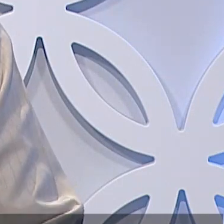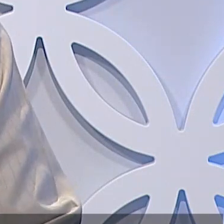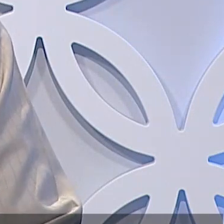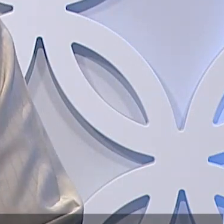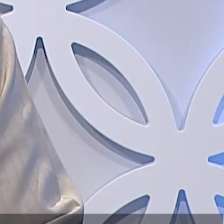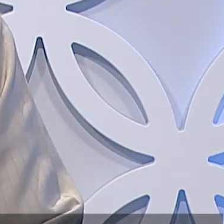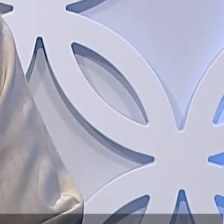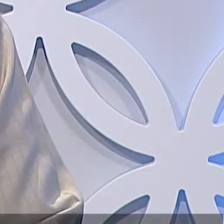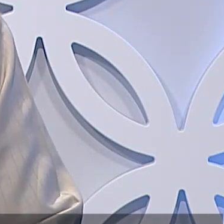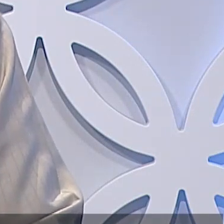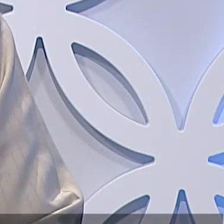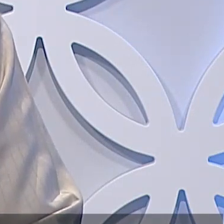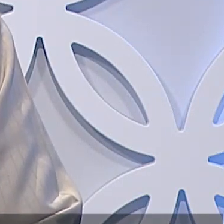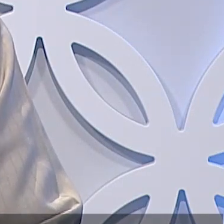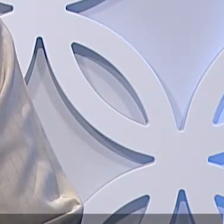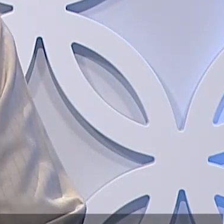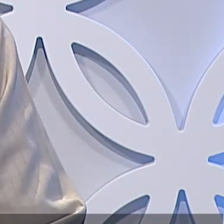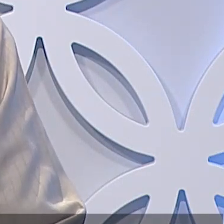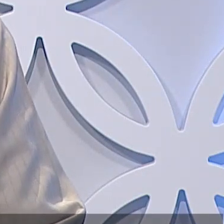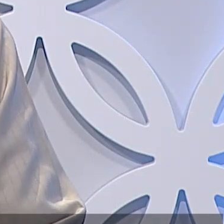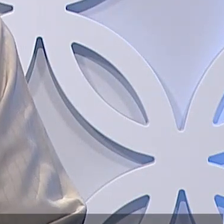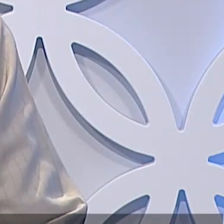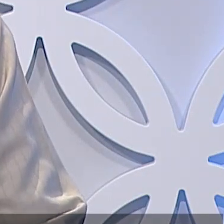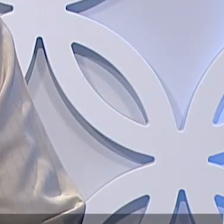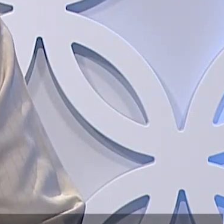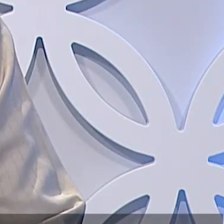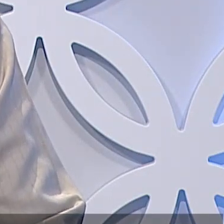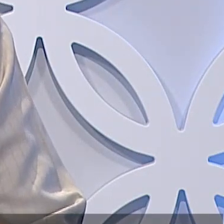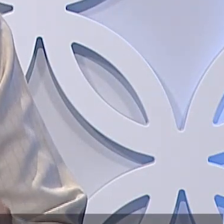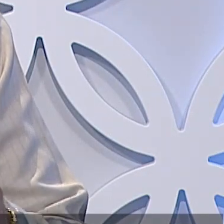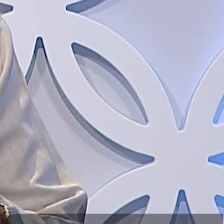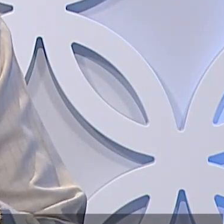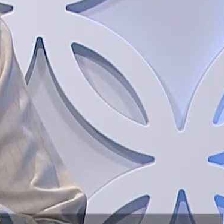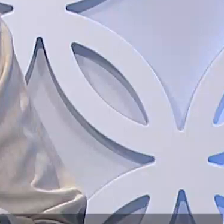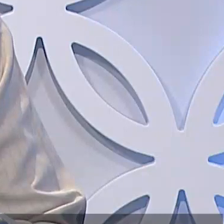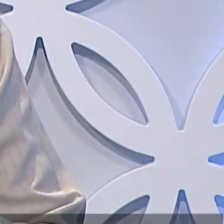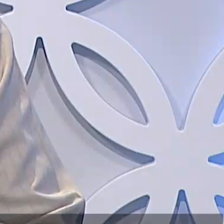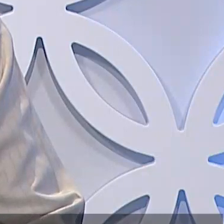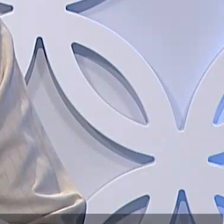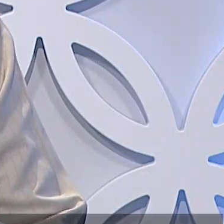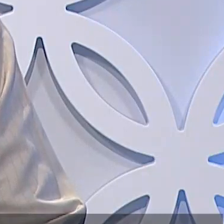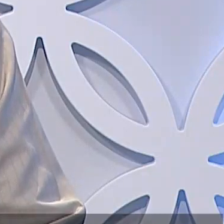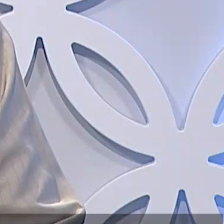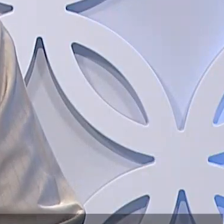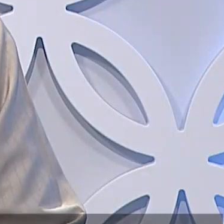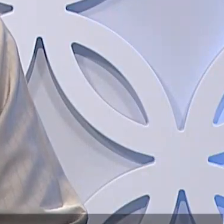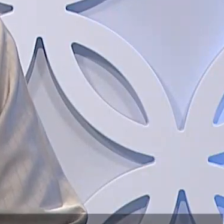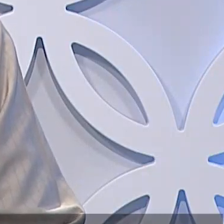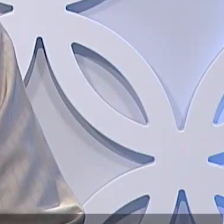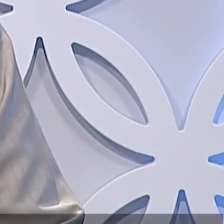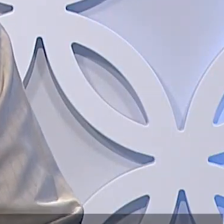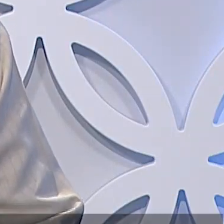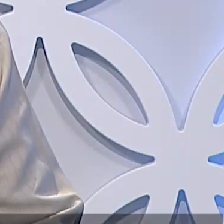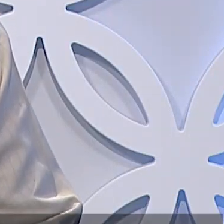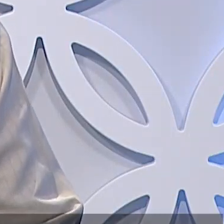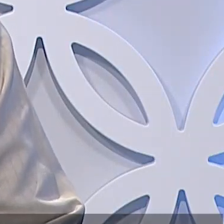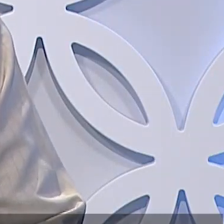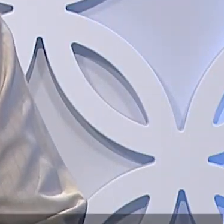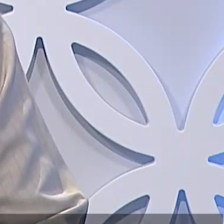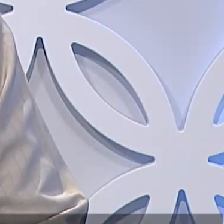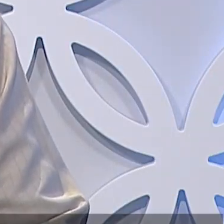الأمة، لم نرى لهم حسا في حين استحل